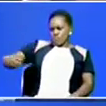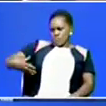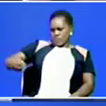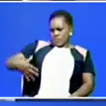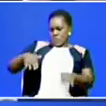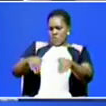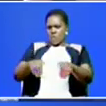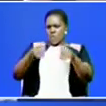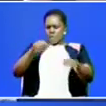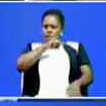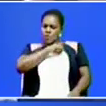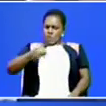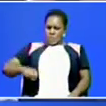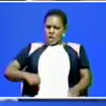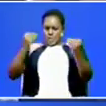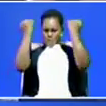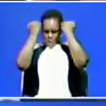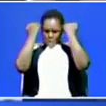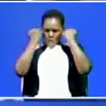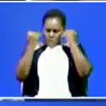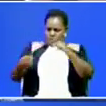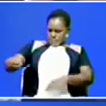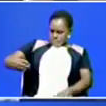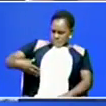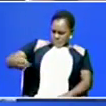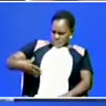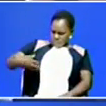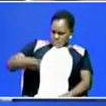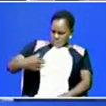us, and we are waiting the Supreme Court to come back and advise us, and after that we will